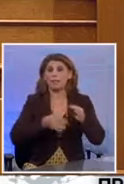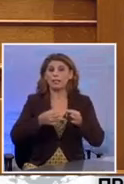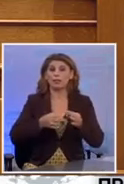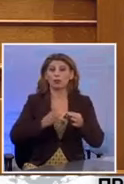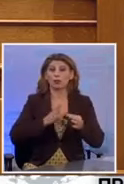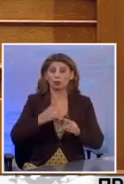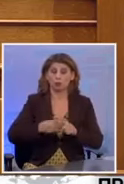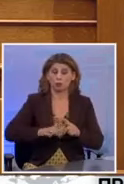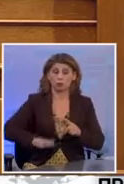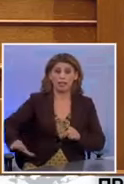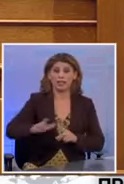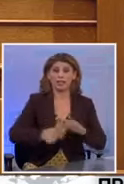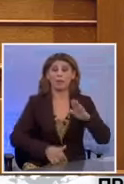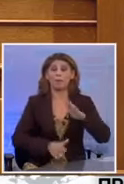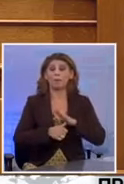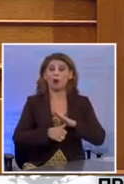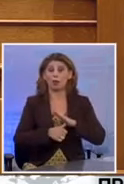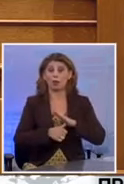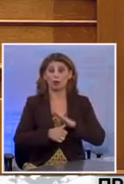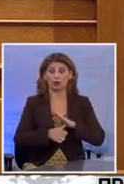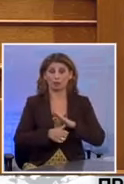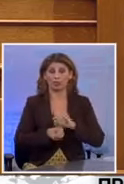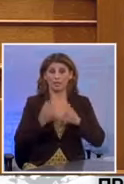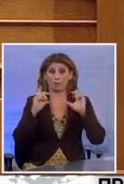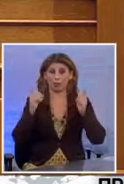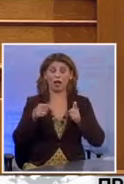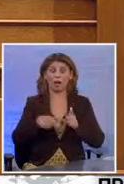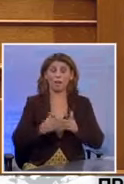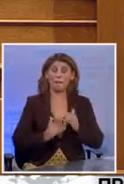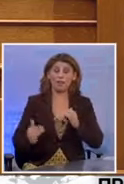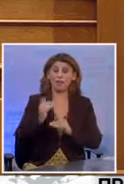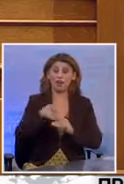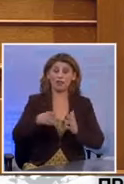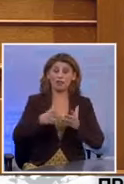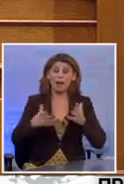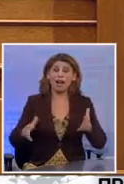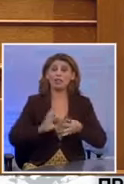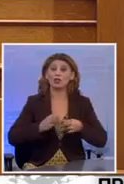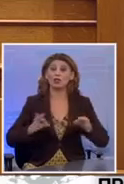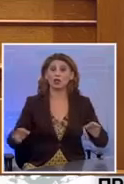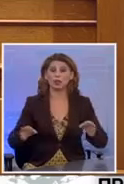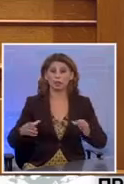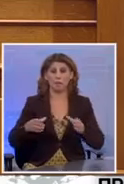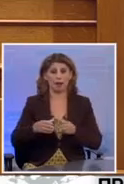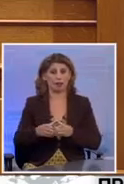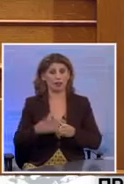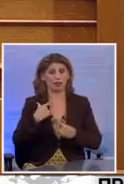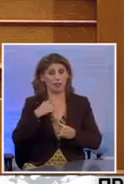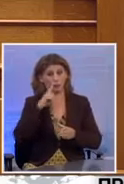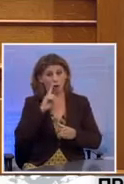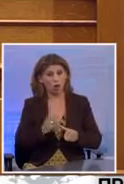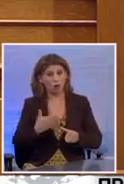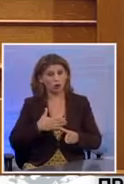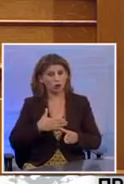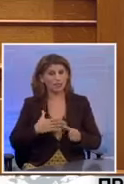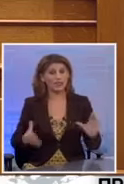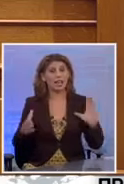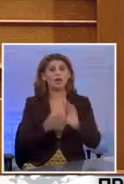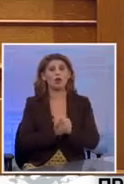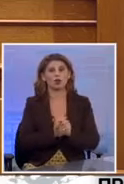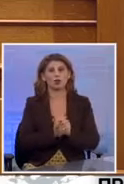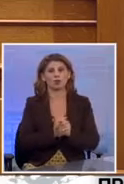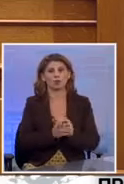λαό ως πρόεδρος της Νέας Δημοκρατίας, ως επικεφαλής αυτής της μεγάλης ιστορικής παράταξης, και χρέος μας, κύριε Τσίπρα, είναι να ενώσουμε